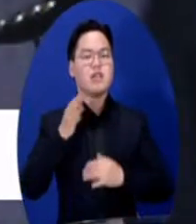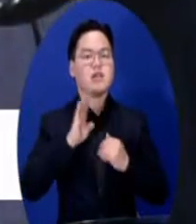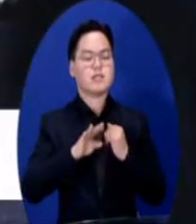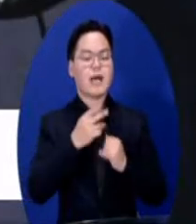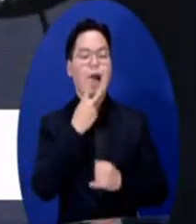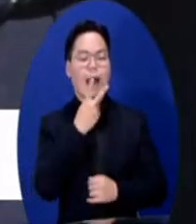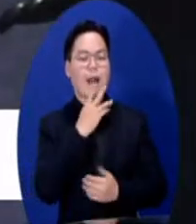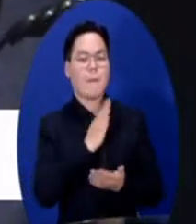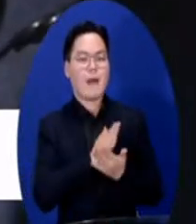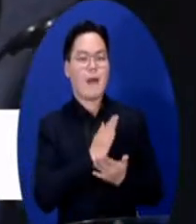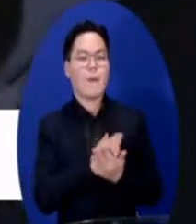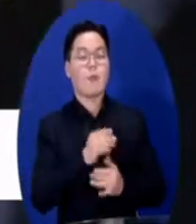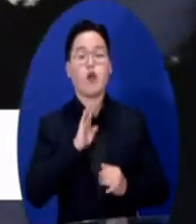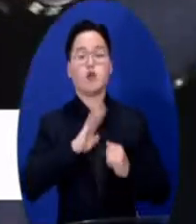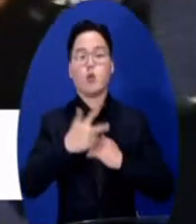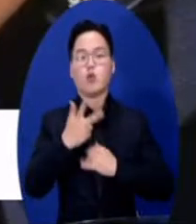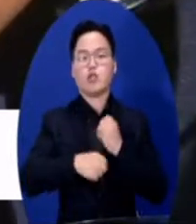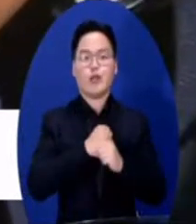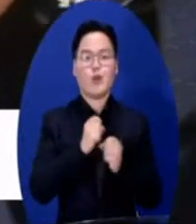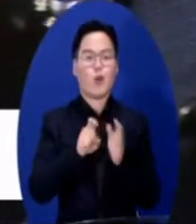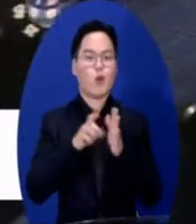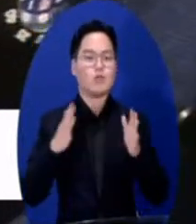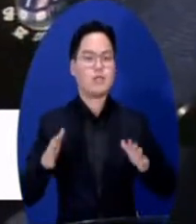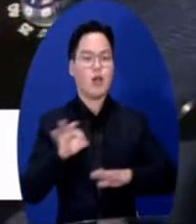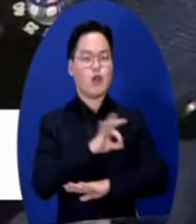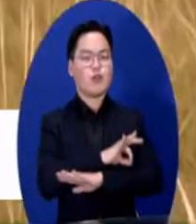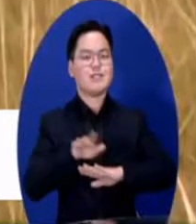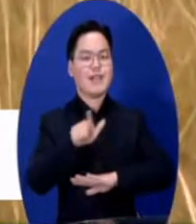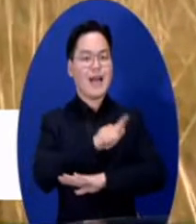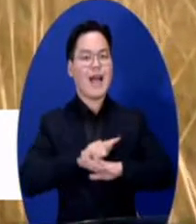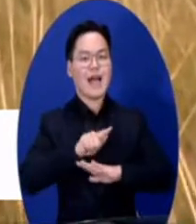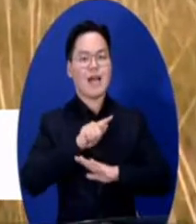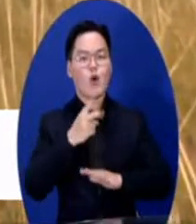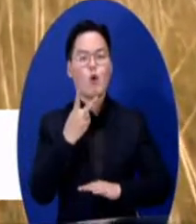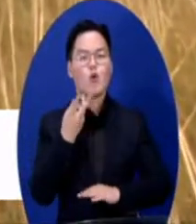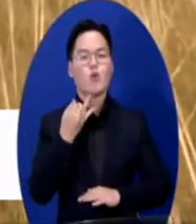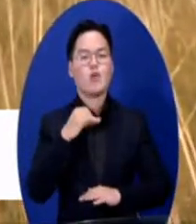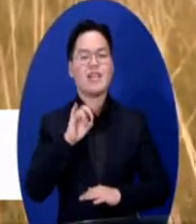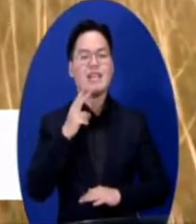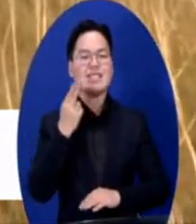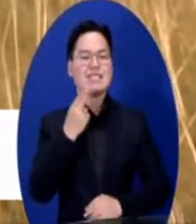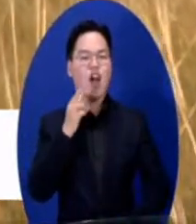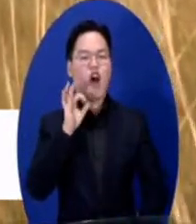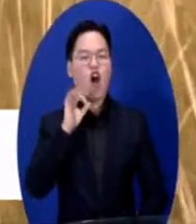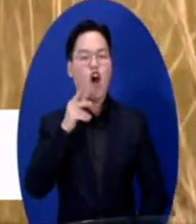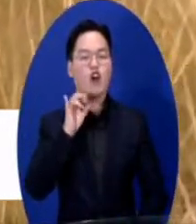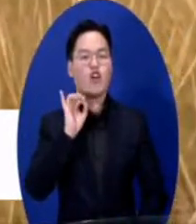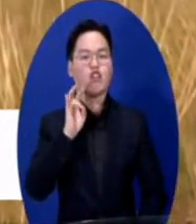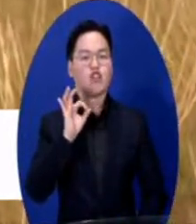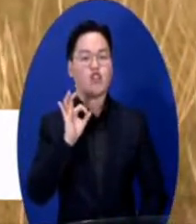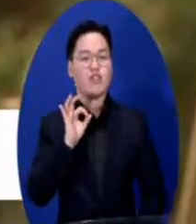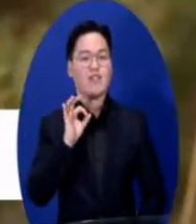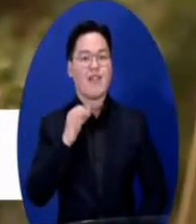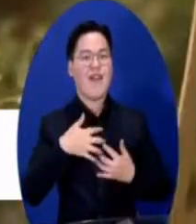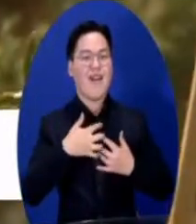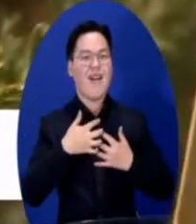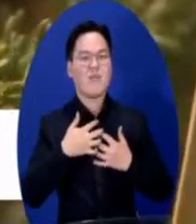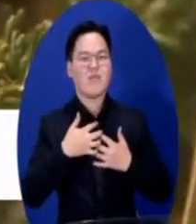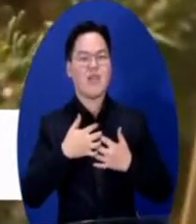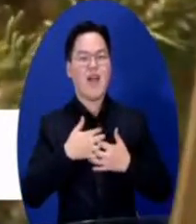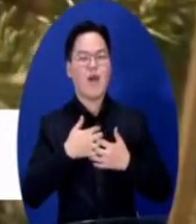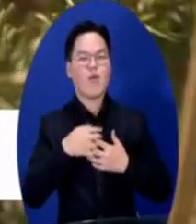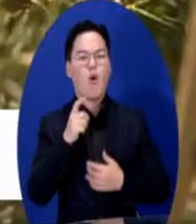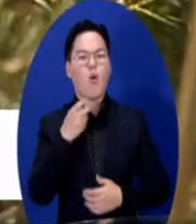байна. Сүүлийн 3 жилийн ажлын үр дүнд төслийн талбайд үлийн цагаан огт нь устдаж, олон нас ургамлын ургац бүрэн гүйтсэн,